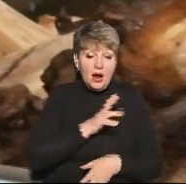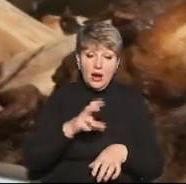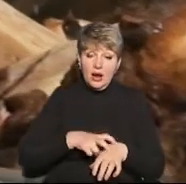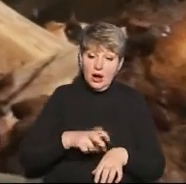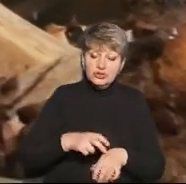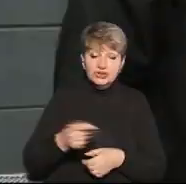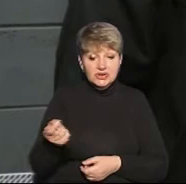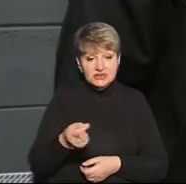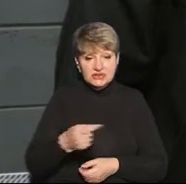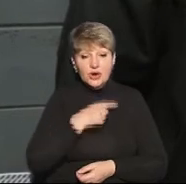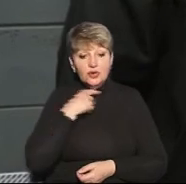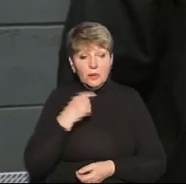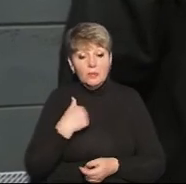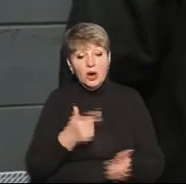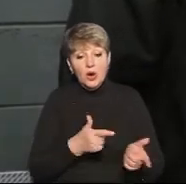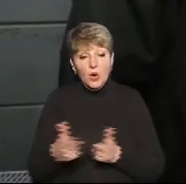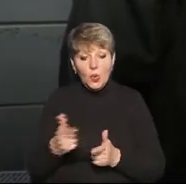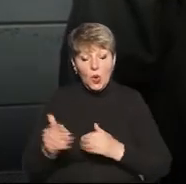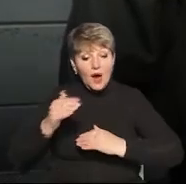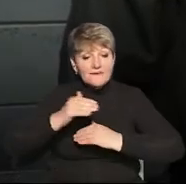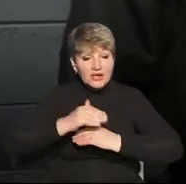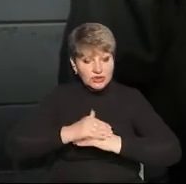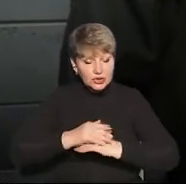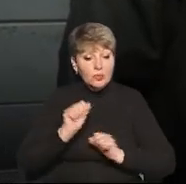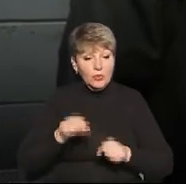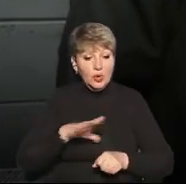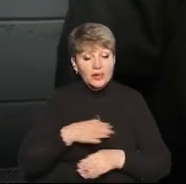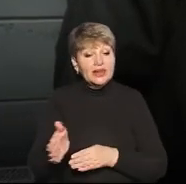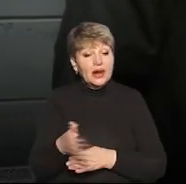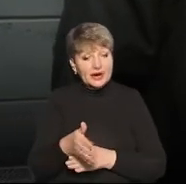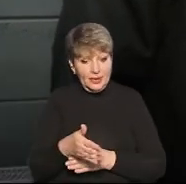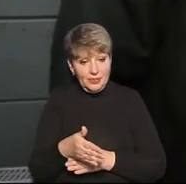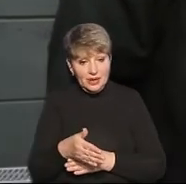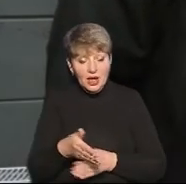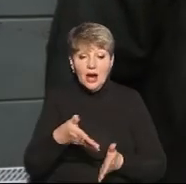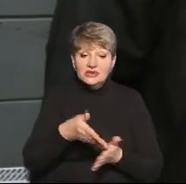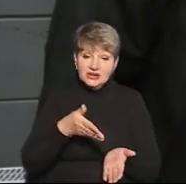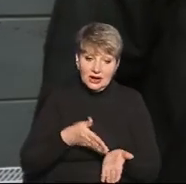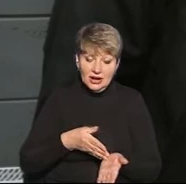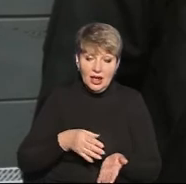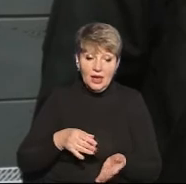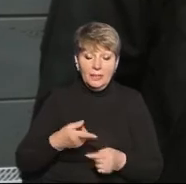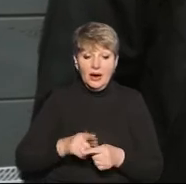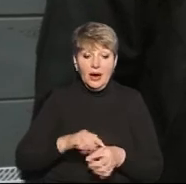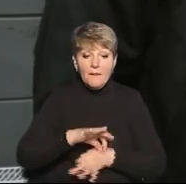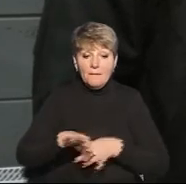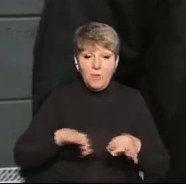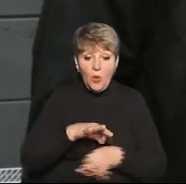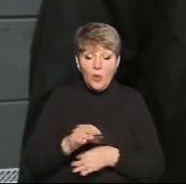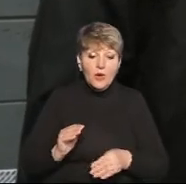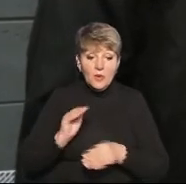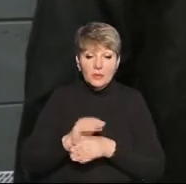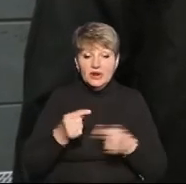та м'ясом. Ми готуємо для них вечерю. Це може бути риба із хлібом, з повидлом, плюс